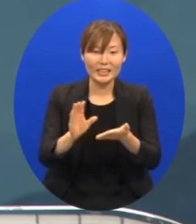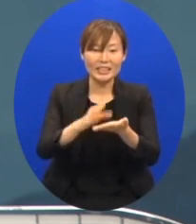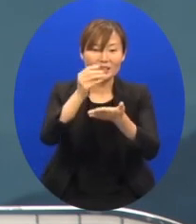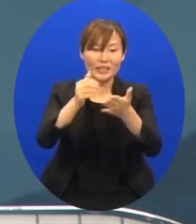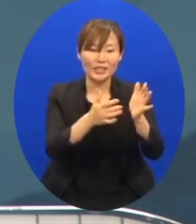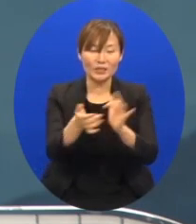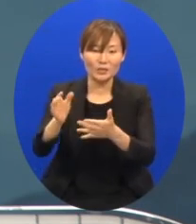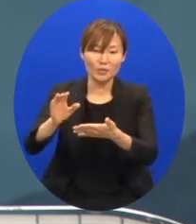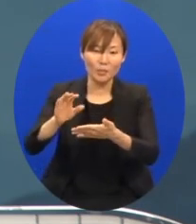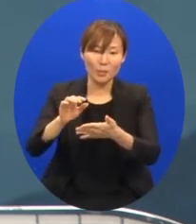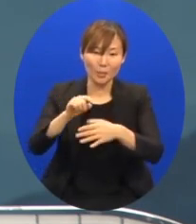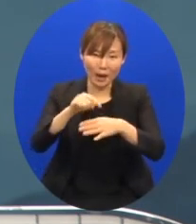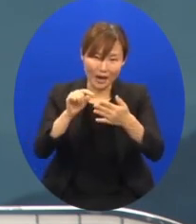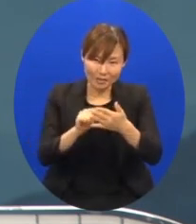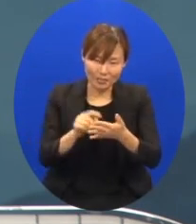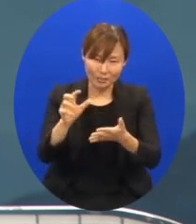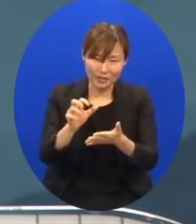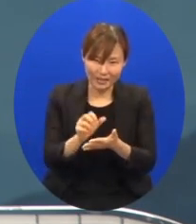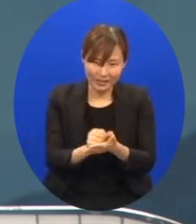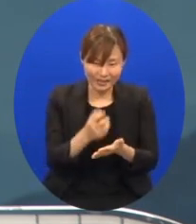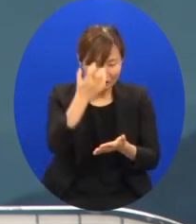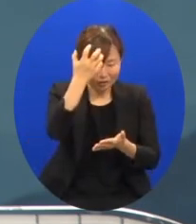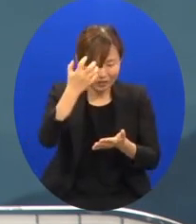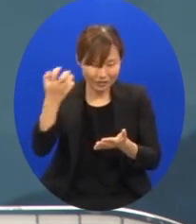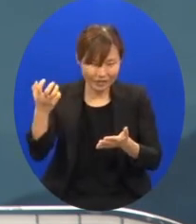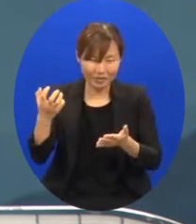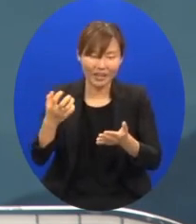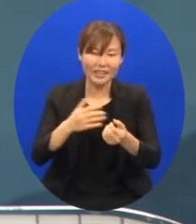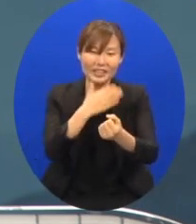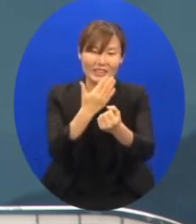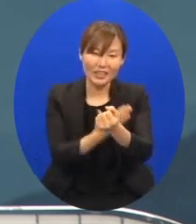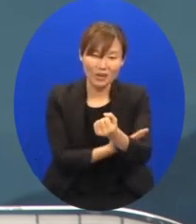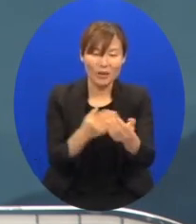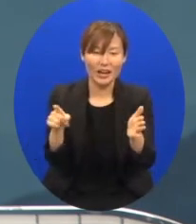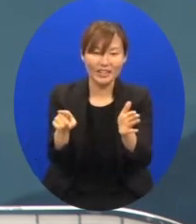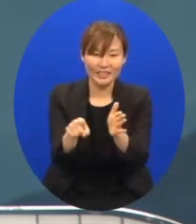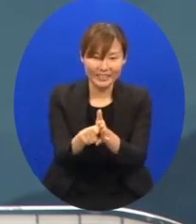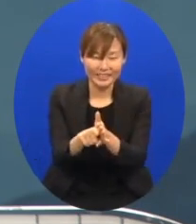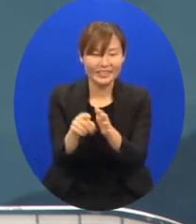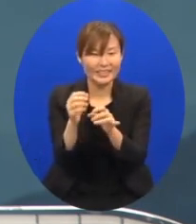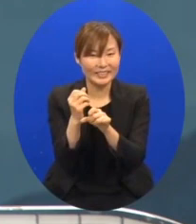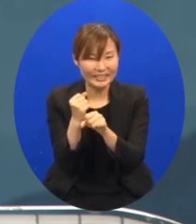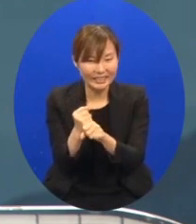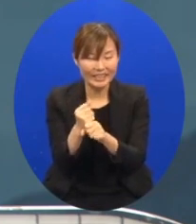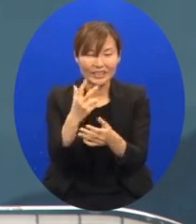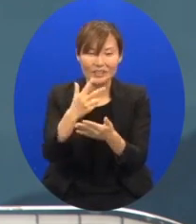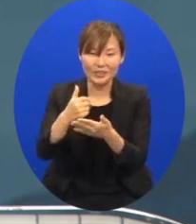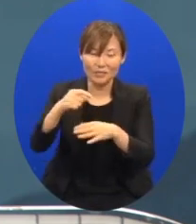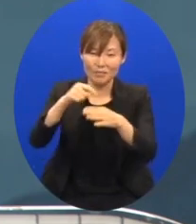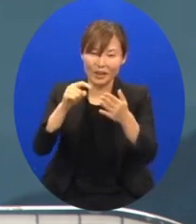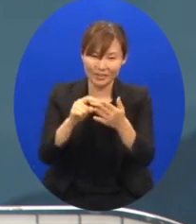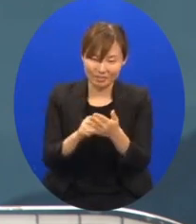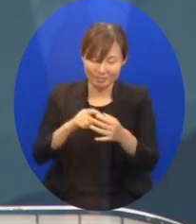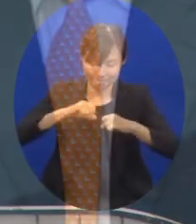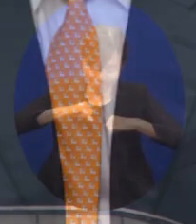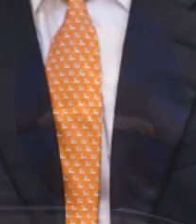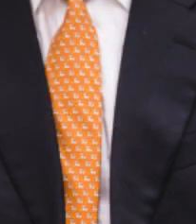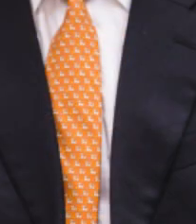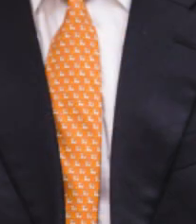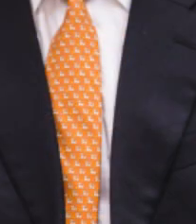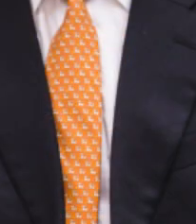하겠습니다 성령님의 능력만을 의지하고 주님의 마음을 품고 오직 순정만 하며 나가겠습니다